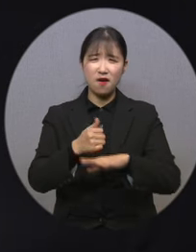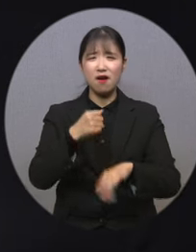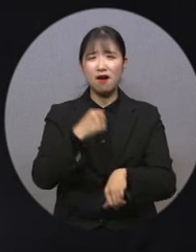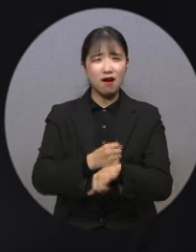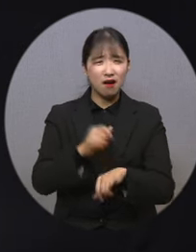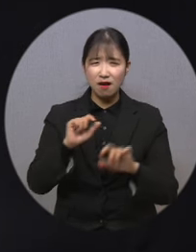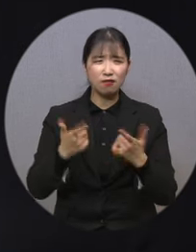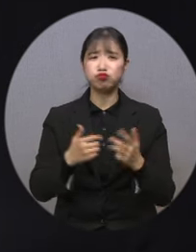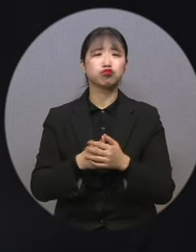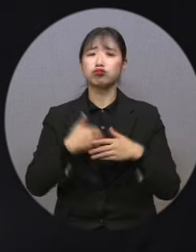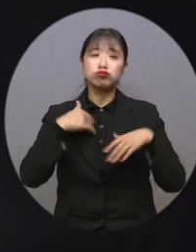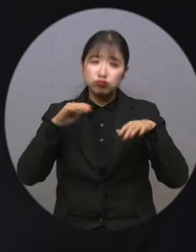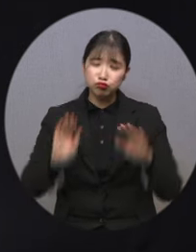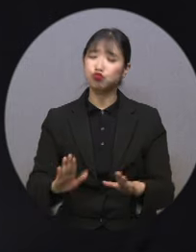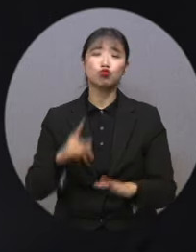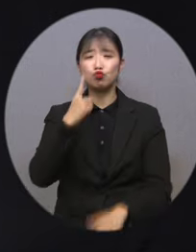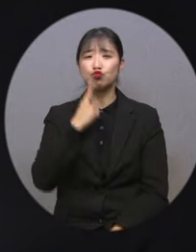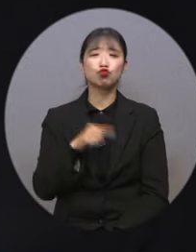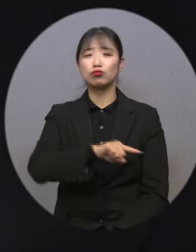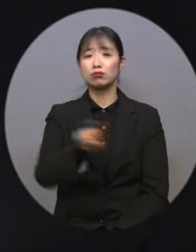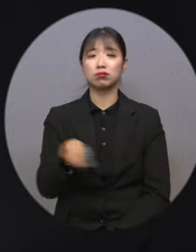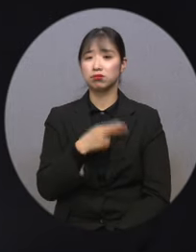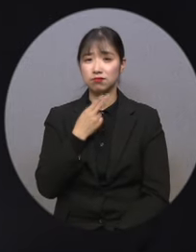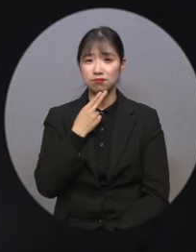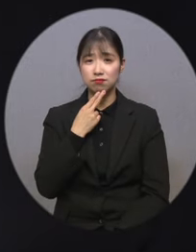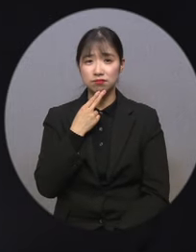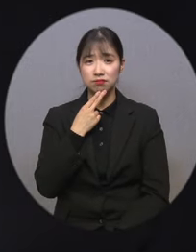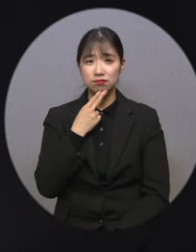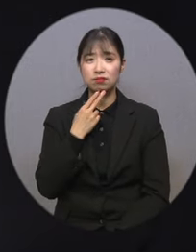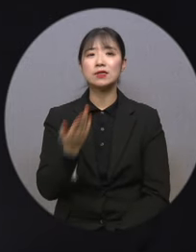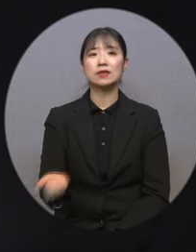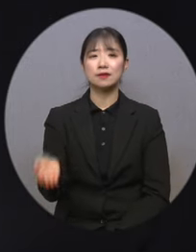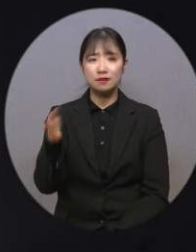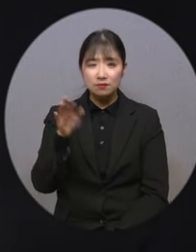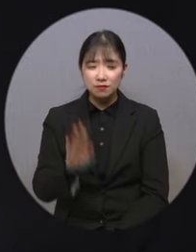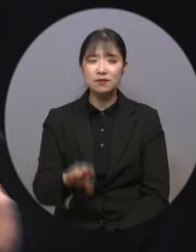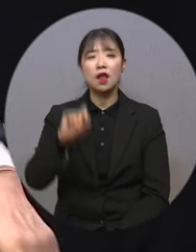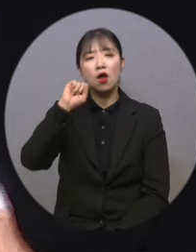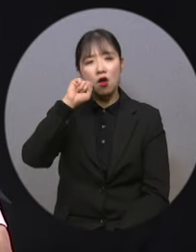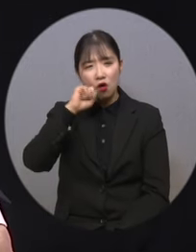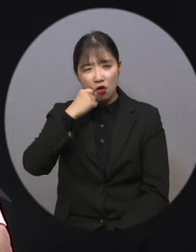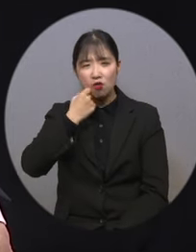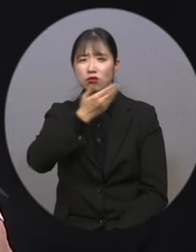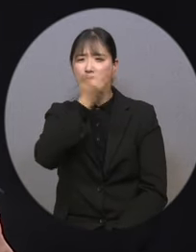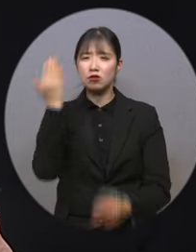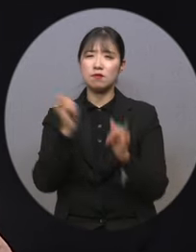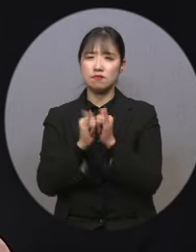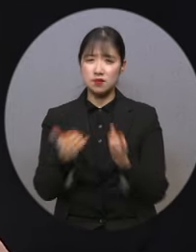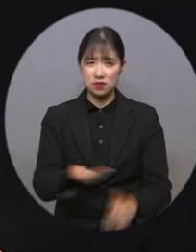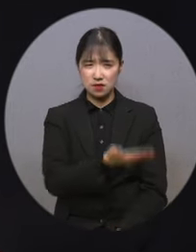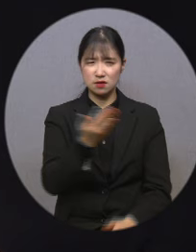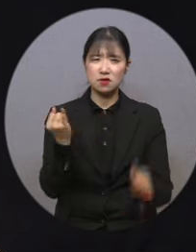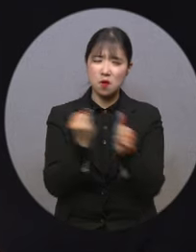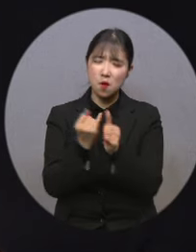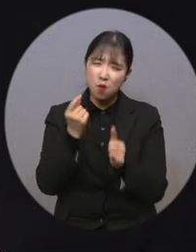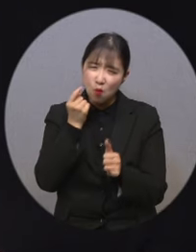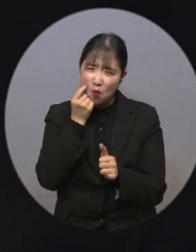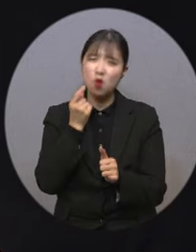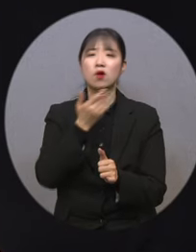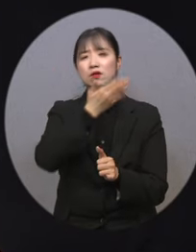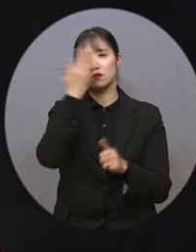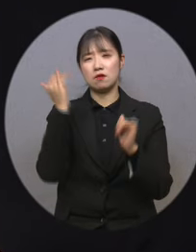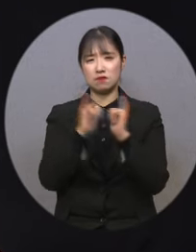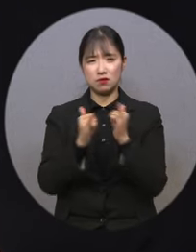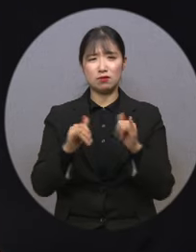지금도 부러운 게 없습니다. 그렇잖아요. 그러나 어려운 젊은이들, 결혼 못하는 젊은이, 앞으로